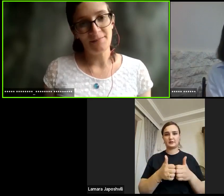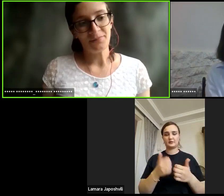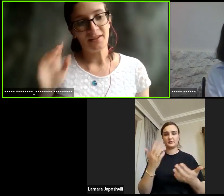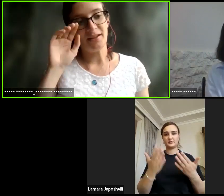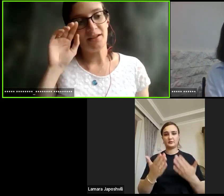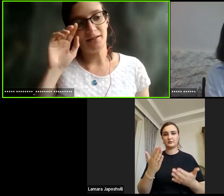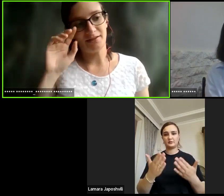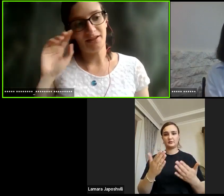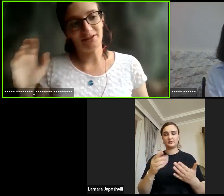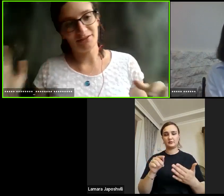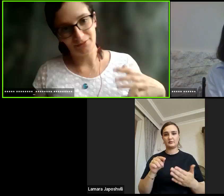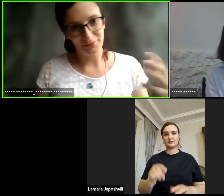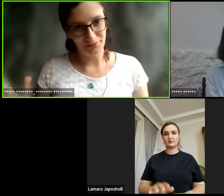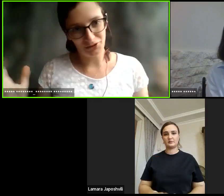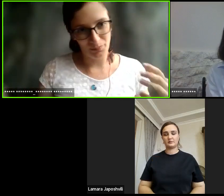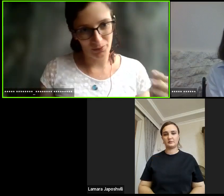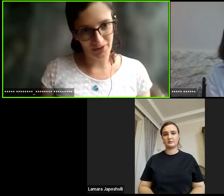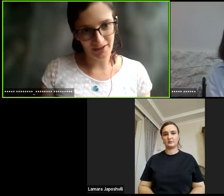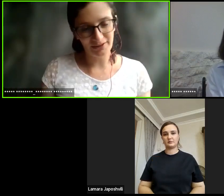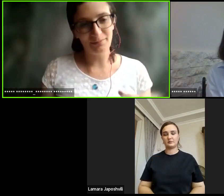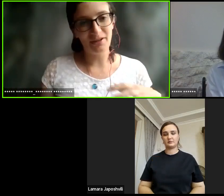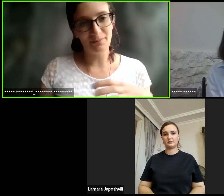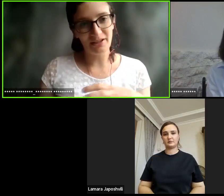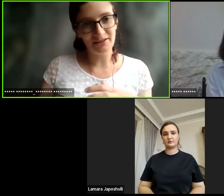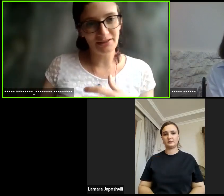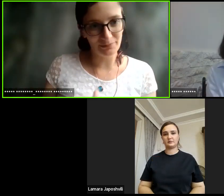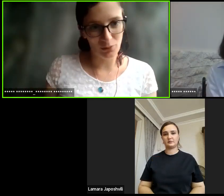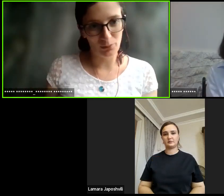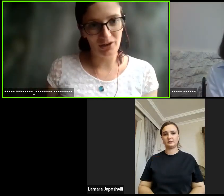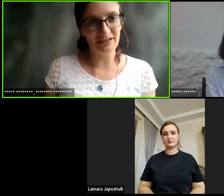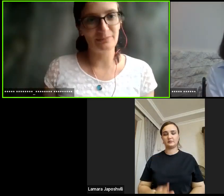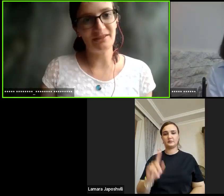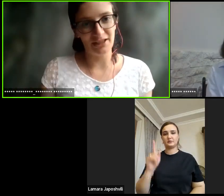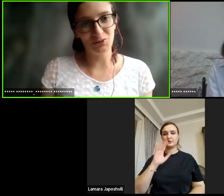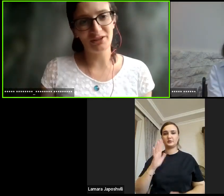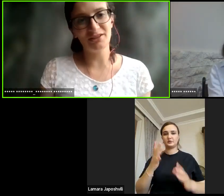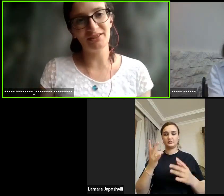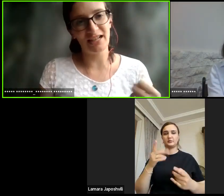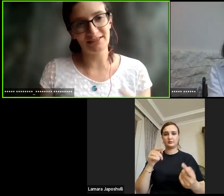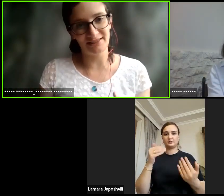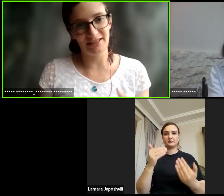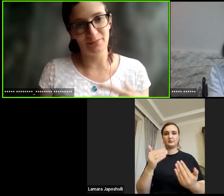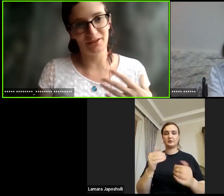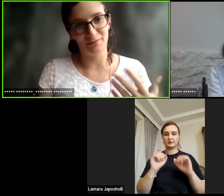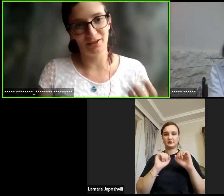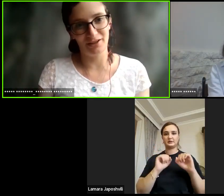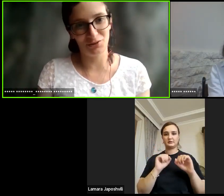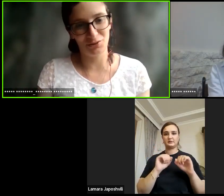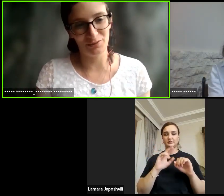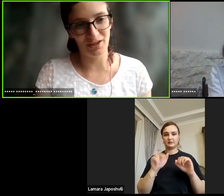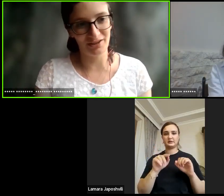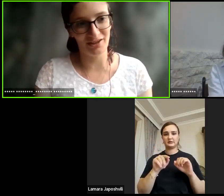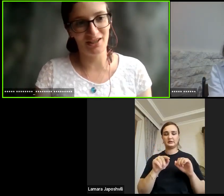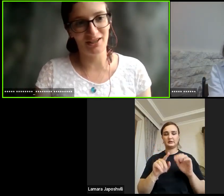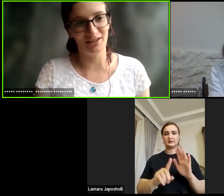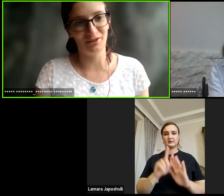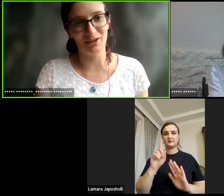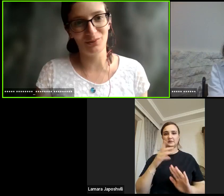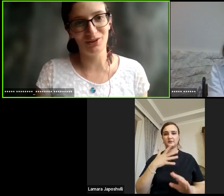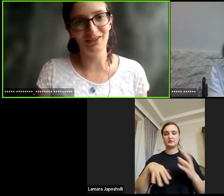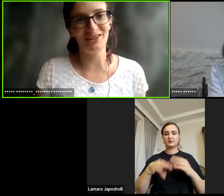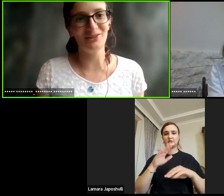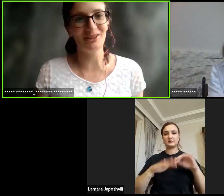თქვათ რაღაც დისკომფორტი ექნება ამ პაციენტს მოხდეს მის დაცვას და საწყის ეტაპზე მაგალითად ჩვენს პრაქტიკაში